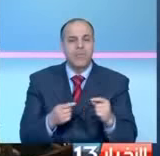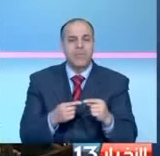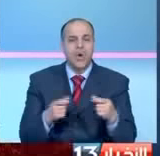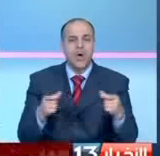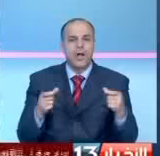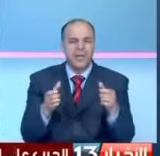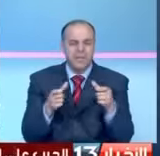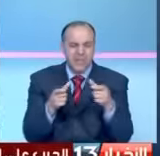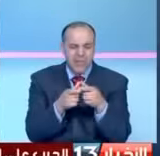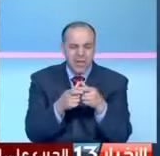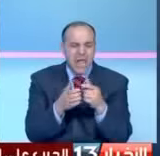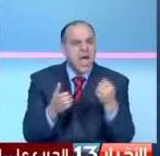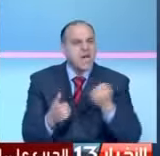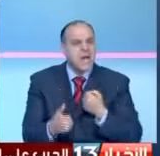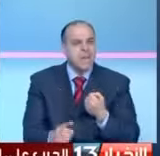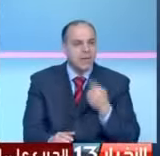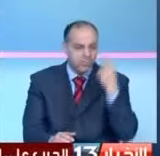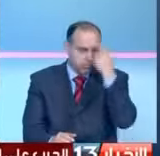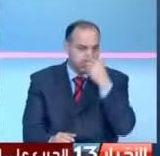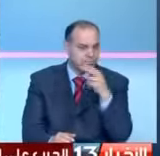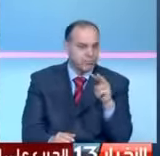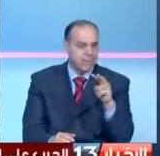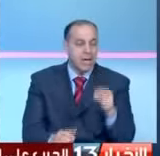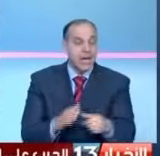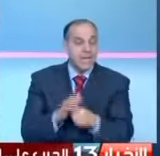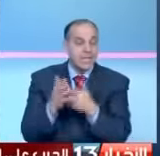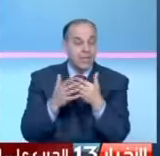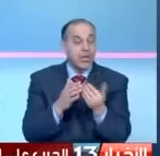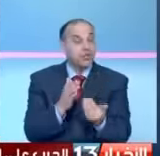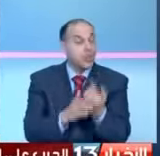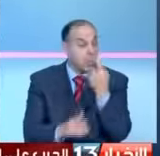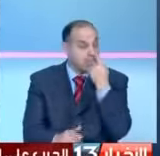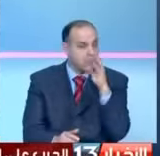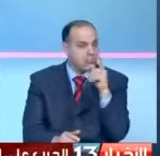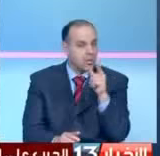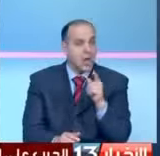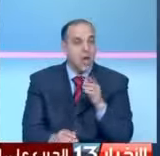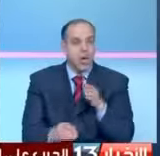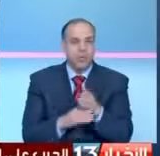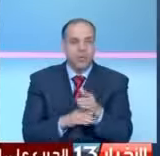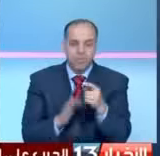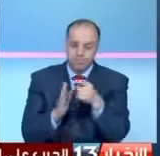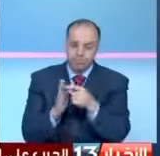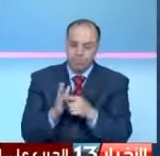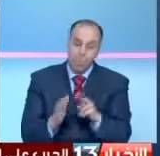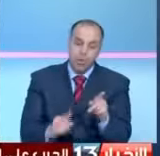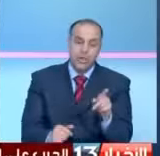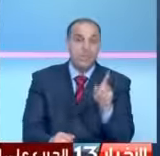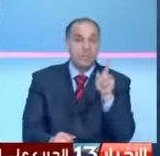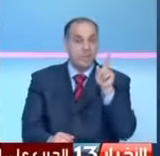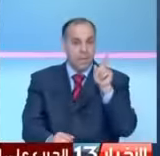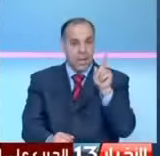التنظيمات الإرهابية قد تتغير ملامحها مع الرئيس الأمريكي دونالد ترامب لتدخل فصولا مغايرة،